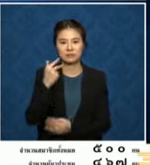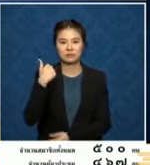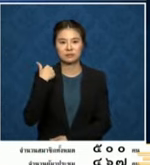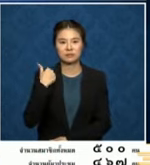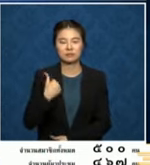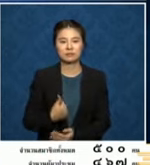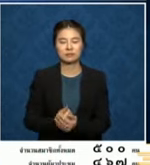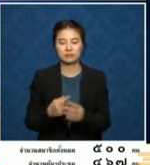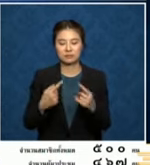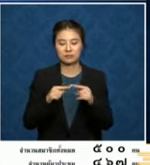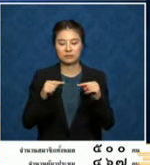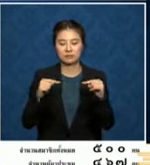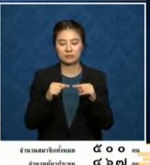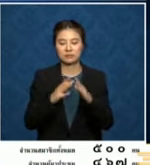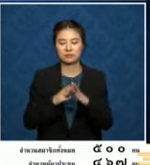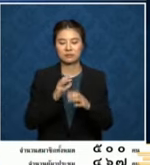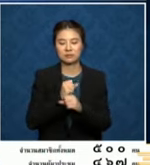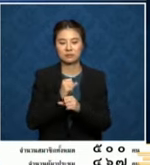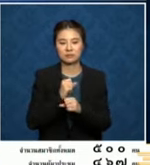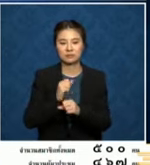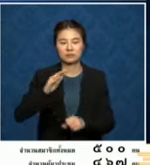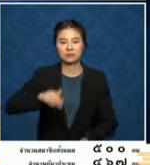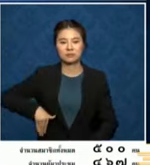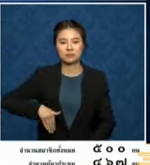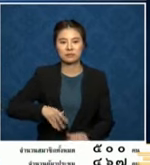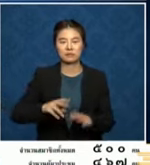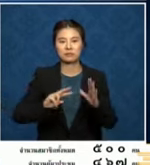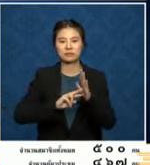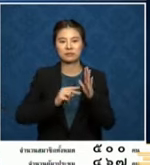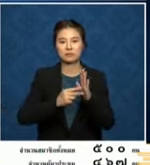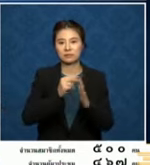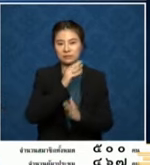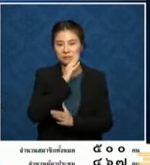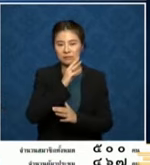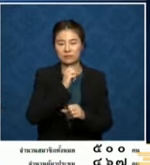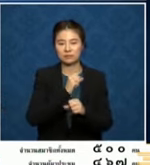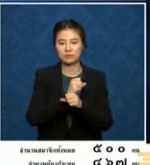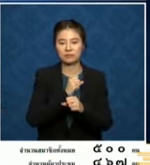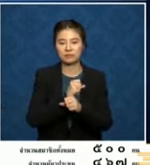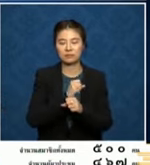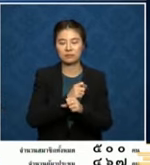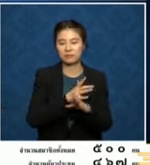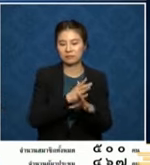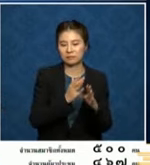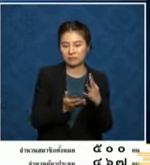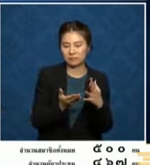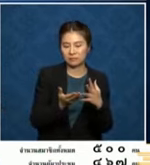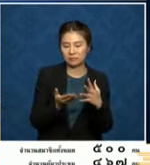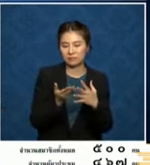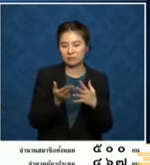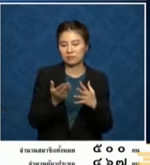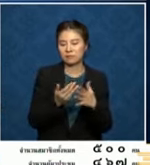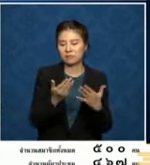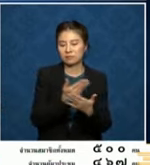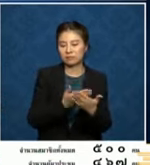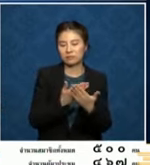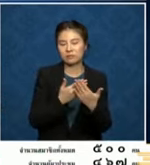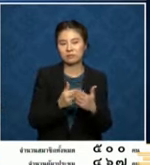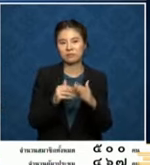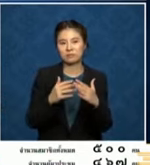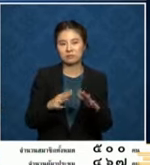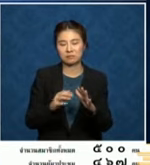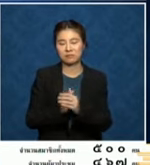ะครับแต่ก็ยังเท่ากับล่าช้าหมายถึงว่างบถ้าเสร็จในชั้น 2-3 ก็คิดว่าต้นเมษาก็น่าจะ